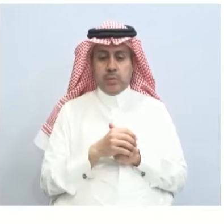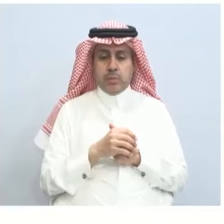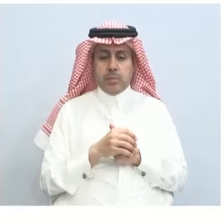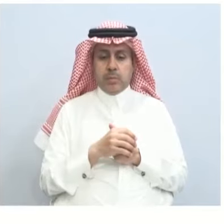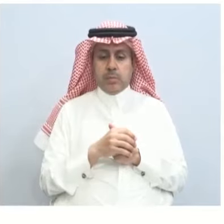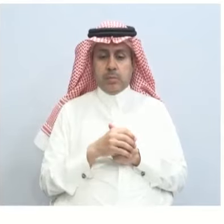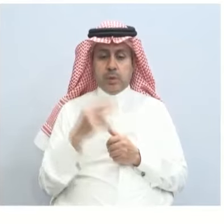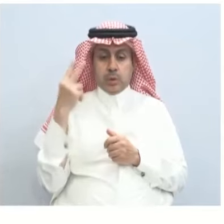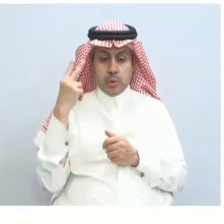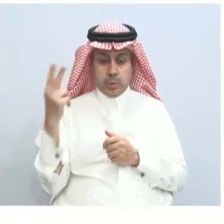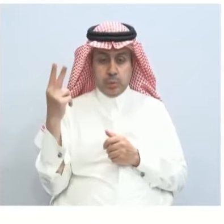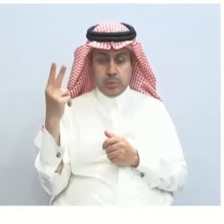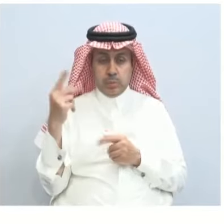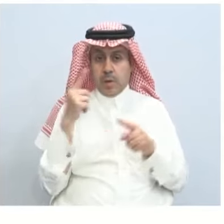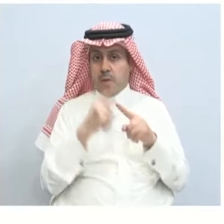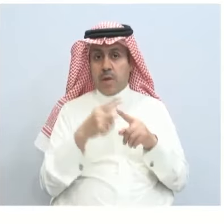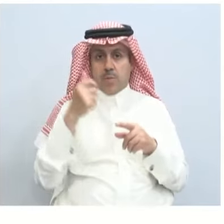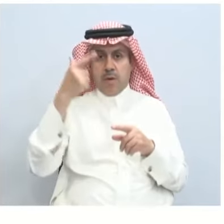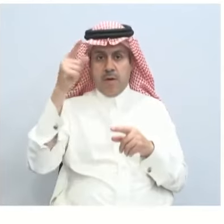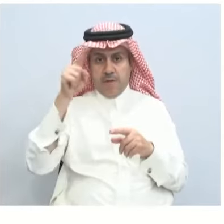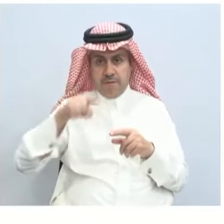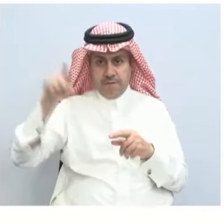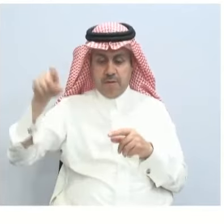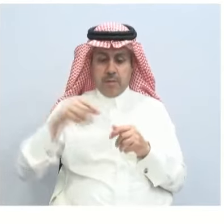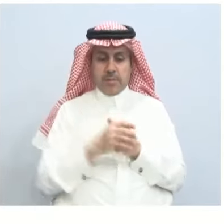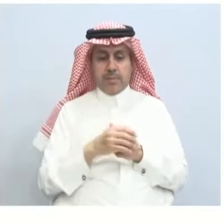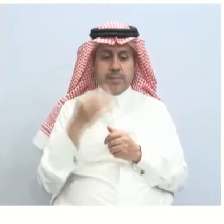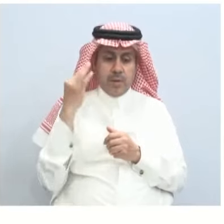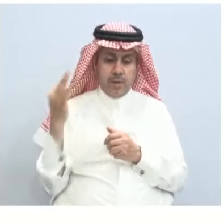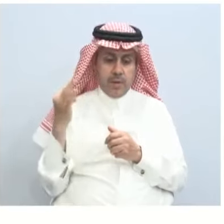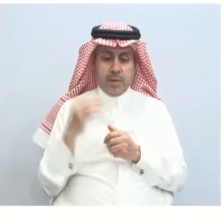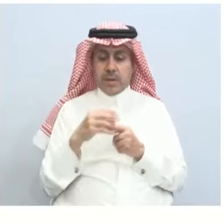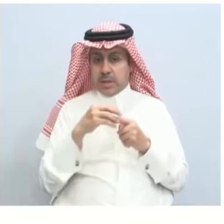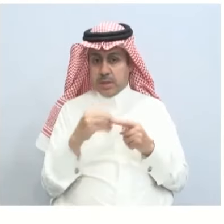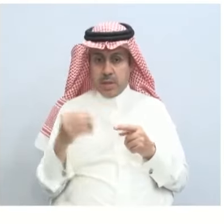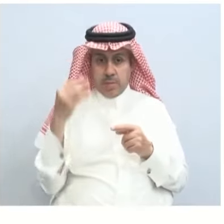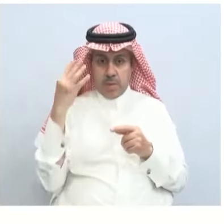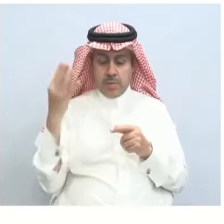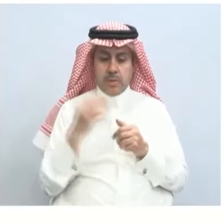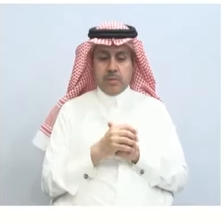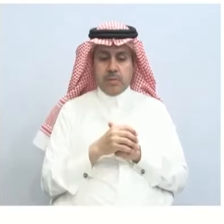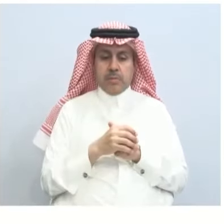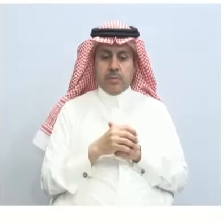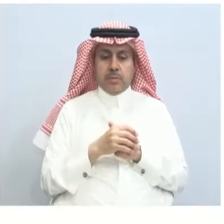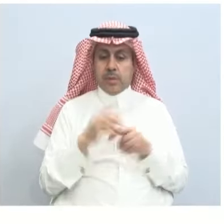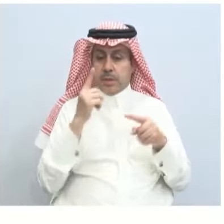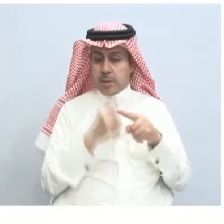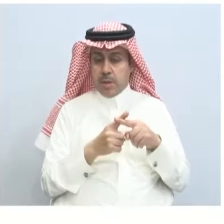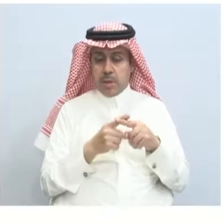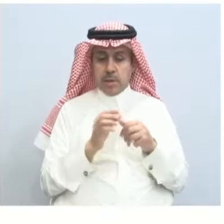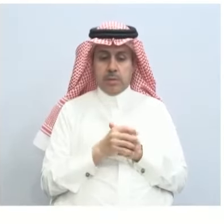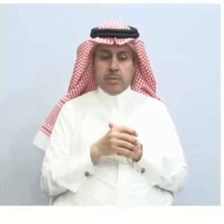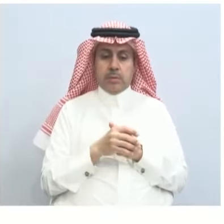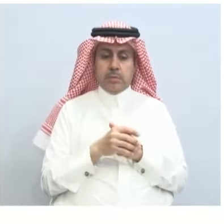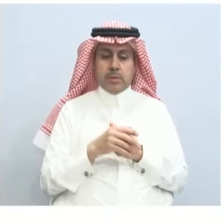نحسب 2 ضرب الفي اللي هي 3 في سالب ا 3 وسالب ا عفوا زائدا دبليو اللي